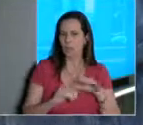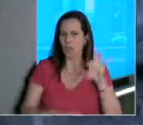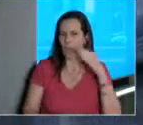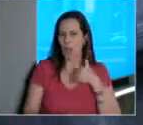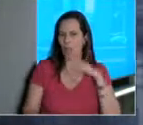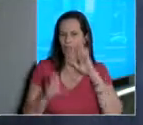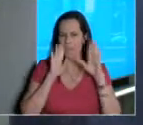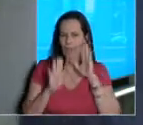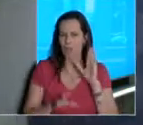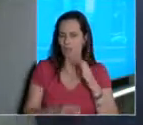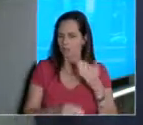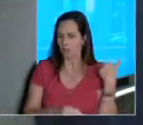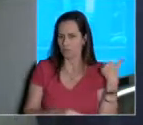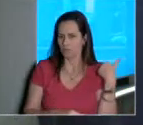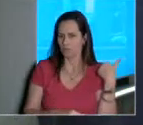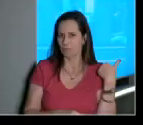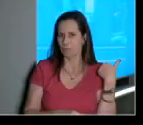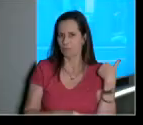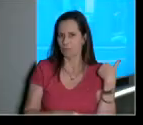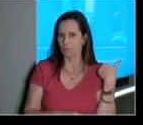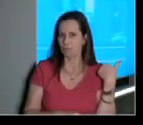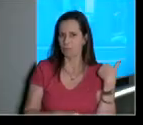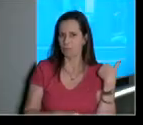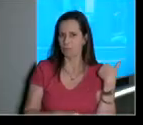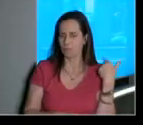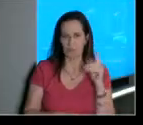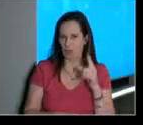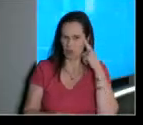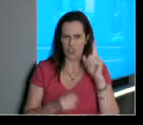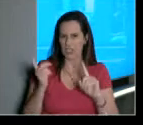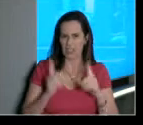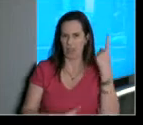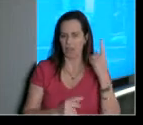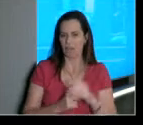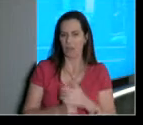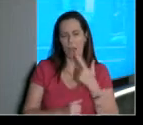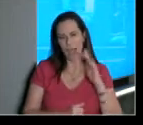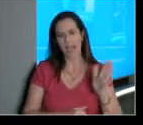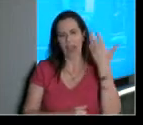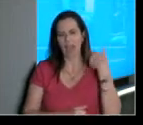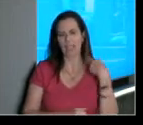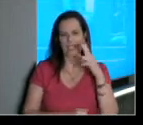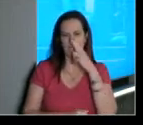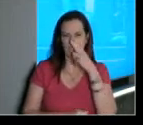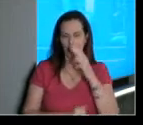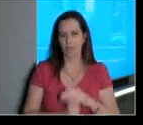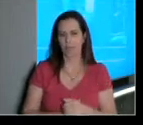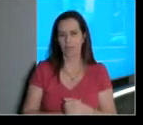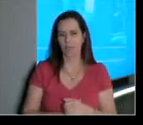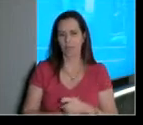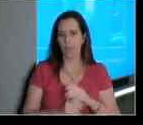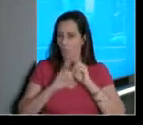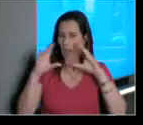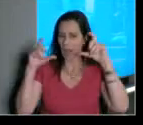אותי בפייסבוק, פונה אליי, דרך חברה. אחי, לא ראיתי את זה קורה. אבל אמרתי, יאללה, אני אנסה את זה. הוא העלה